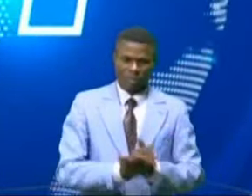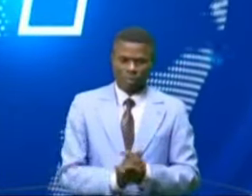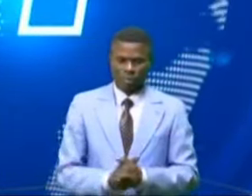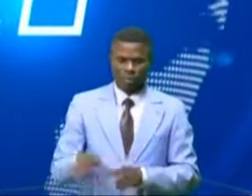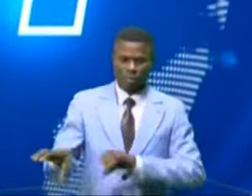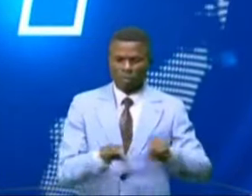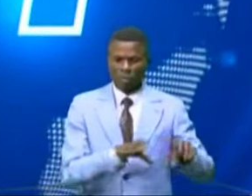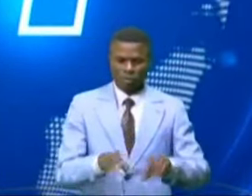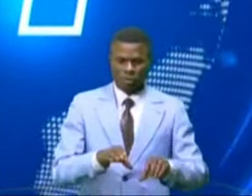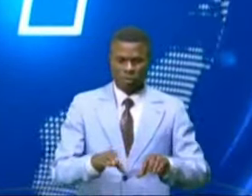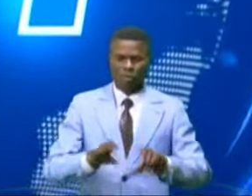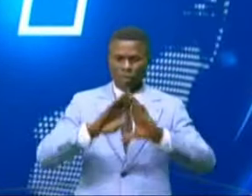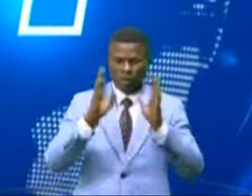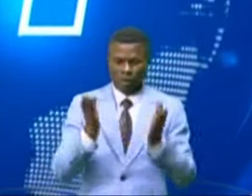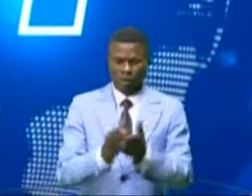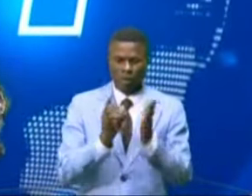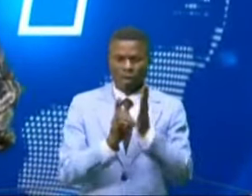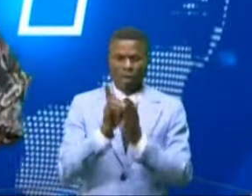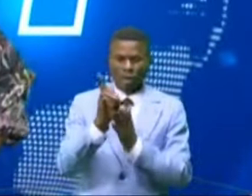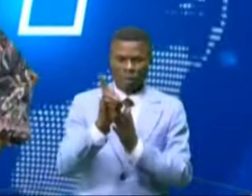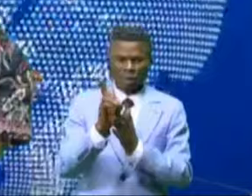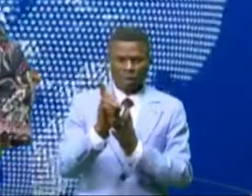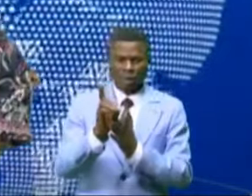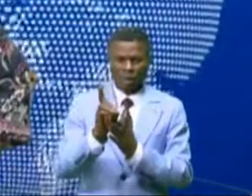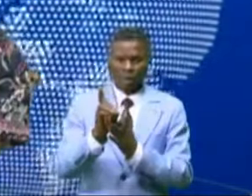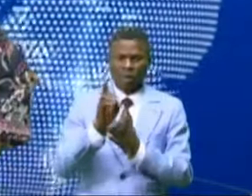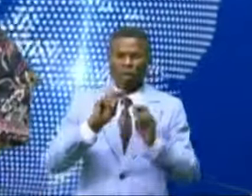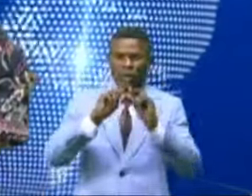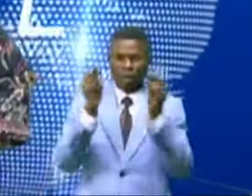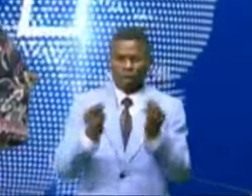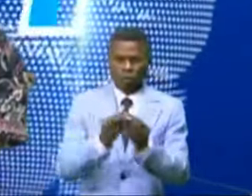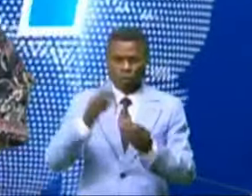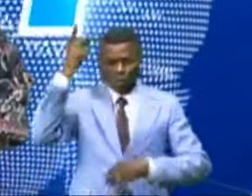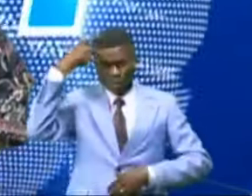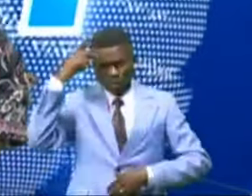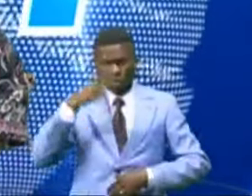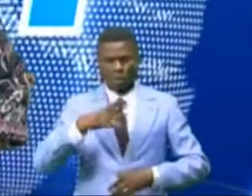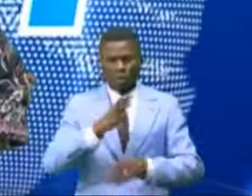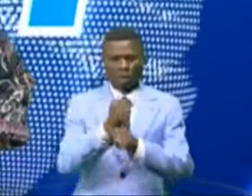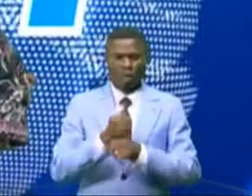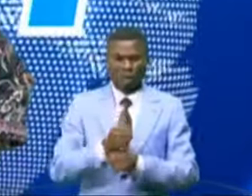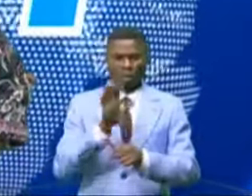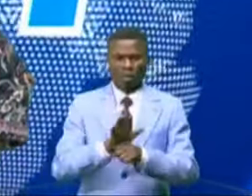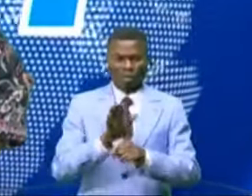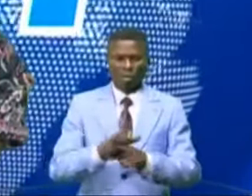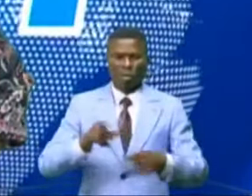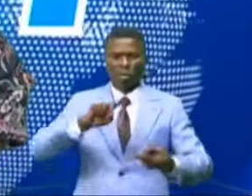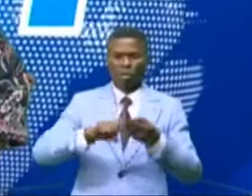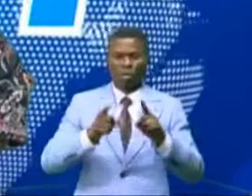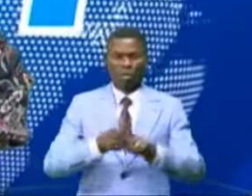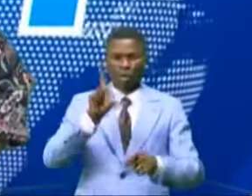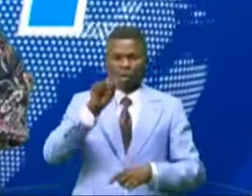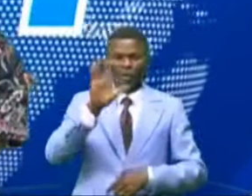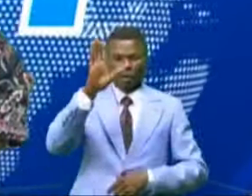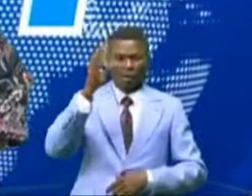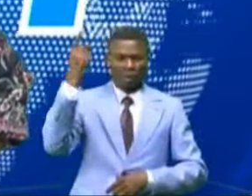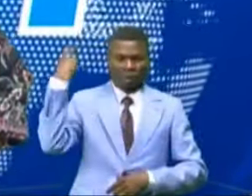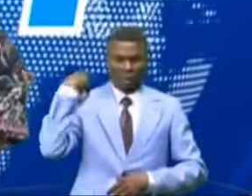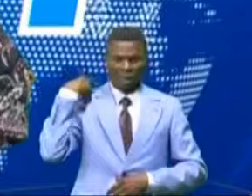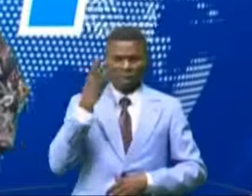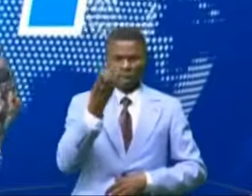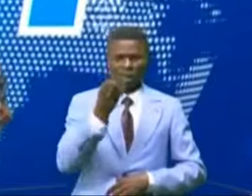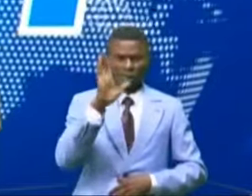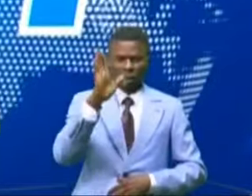L'action des alliés tous pour le développement parmi les regroupements ayant obtenu plusieurs alliés, 25 députés nationaux et 45